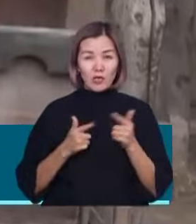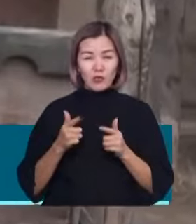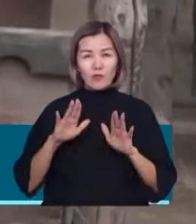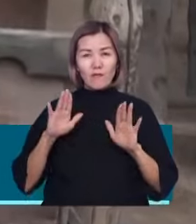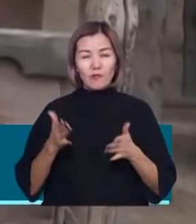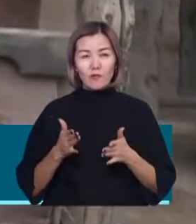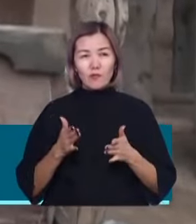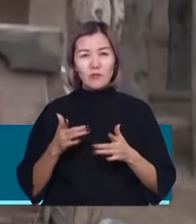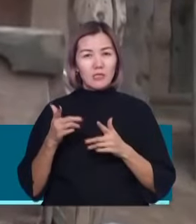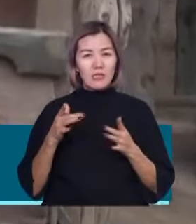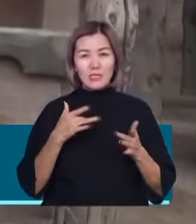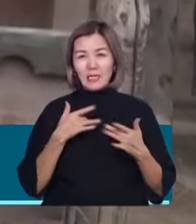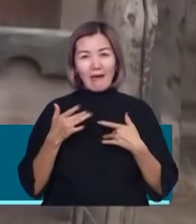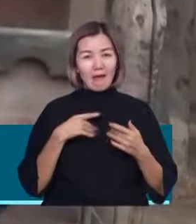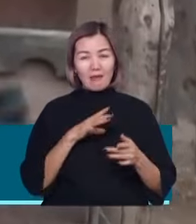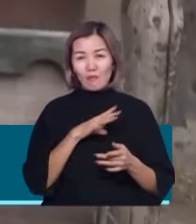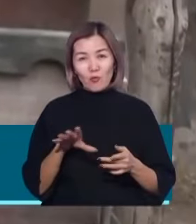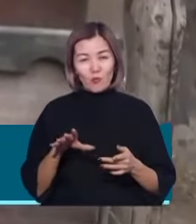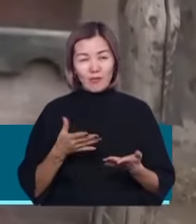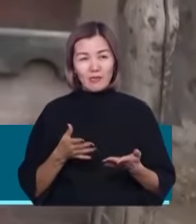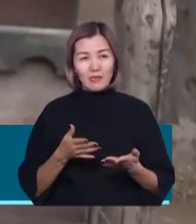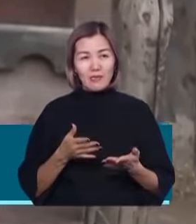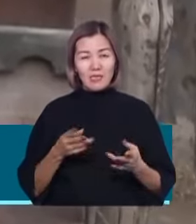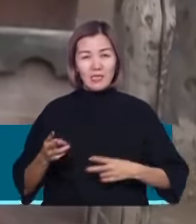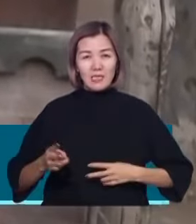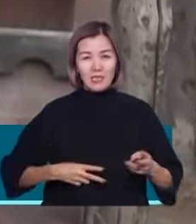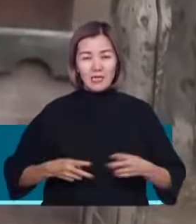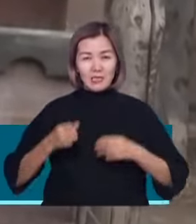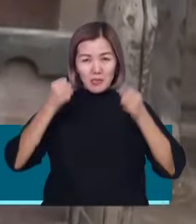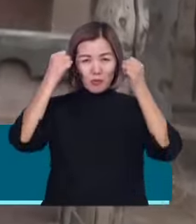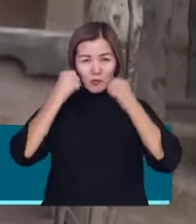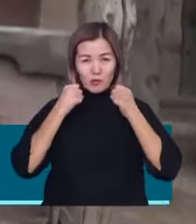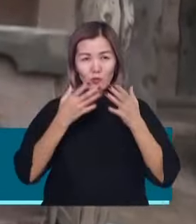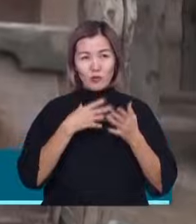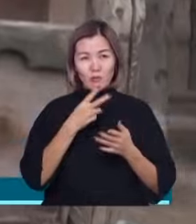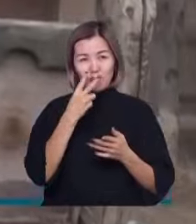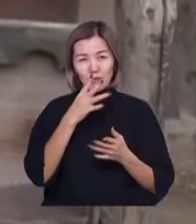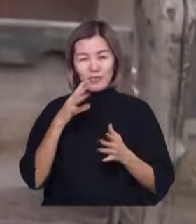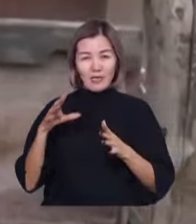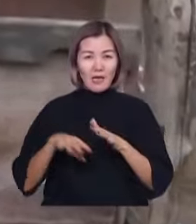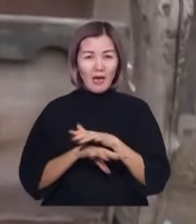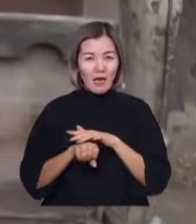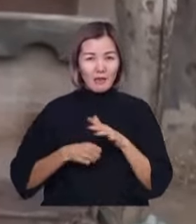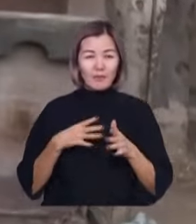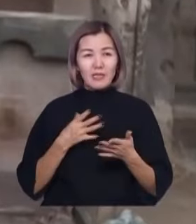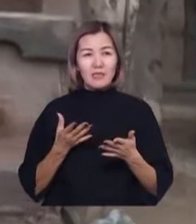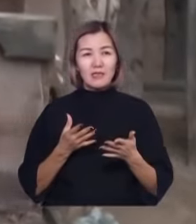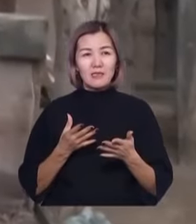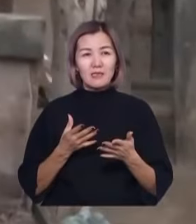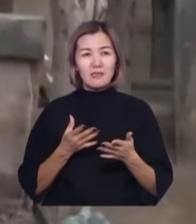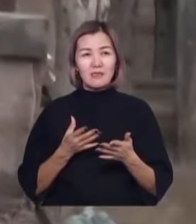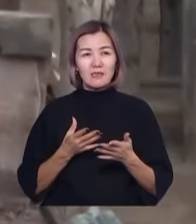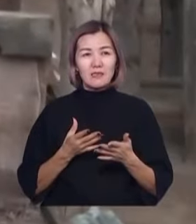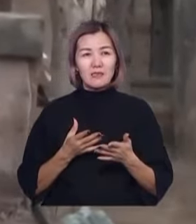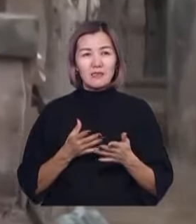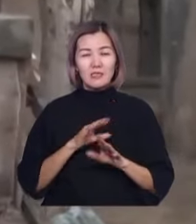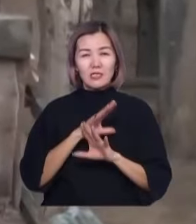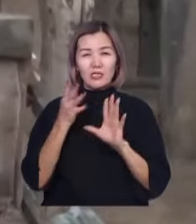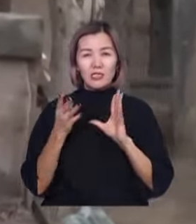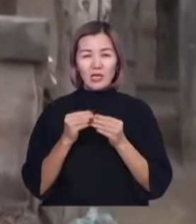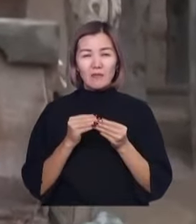дайын болмай шықтық. Террористер алып кетті, басымызға мүше кигізіп, көріп тұрсыздар, киімнің бәрі, аяқ киімнің бәрі жарамай қалды. Жалпы